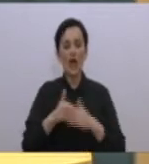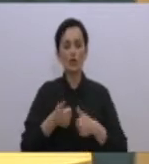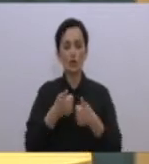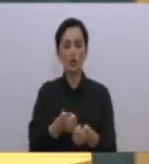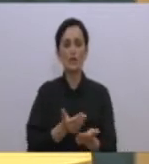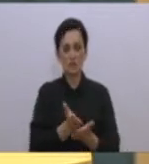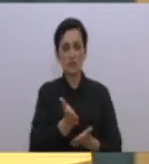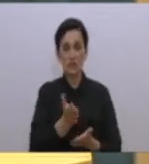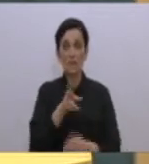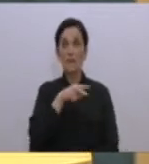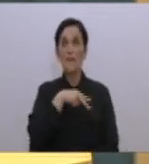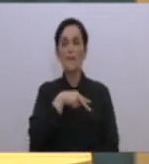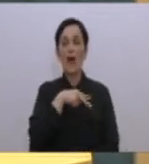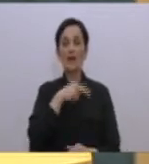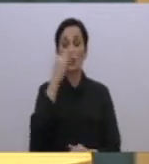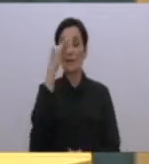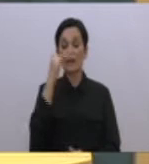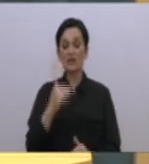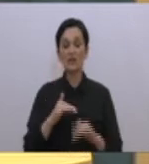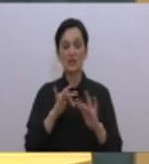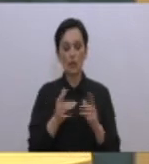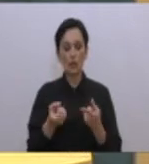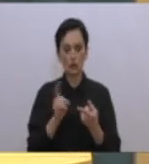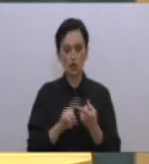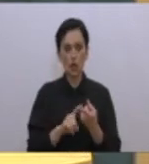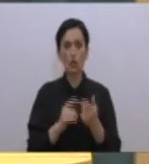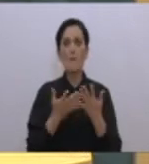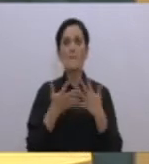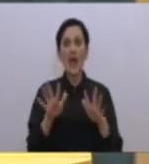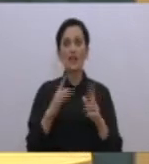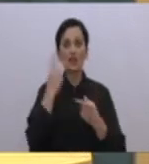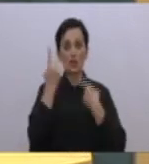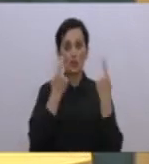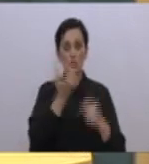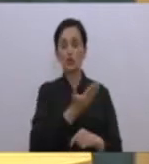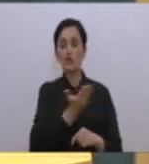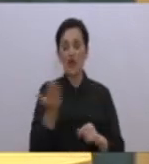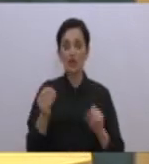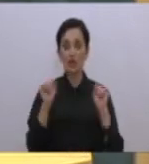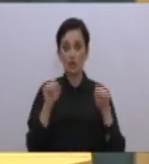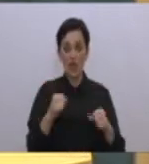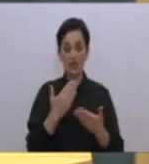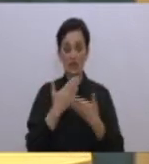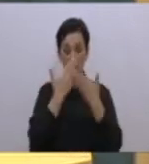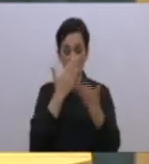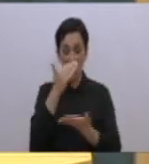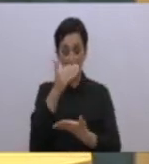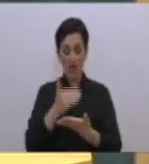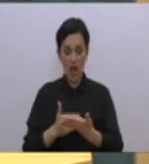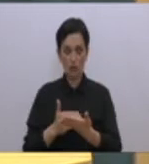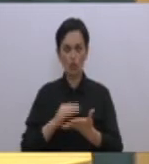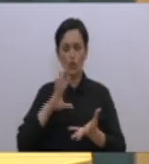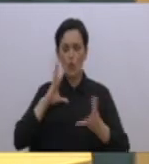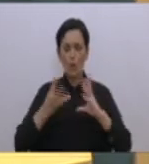მიზნით. პარლამენტის ზემოაღნიშნული საქმიანობის შესახებ უფრო მეტი ინფორმაცია თქვენ შეგიძლიათ გაეცნოთ უფრო